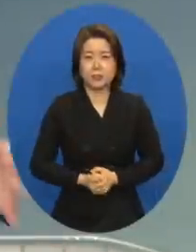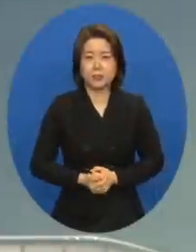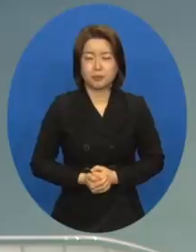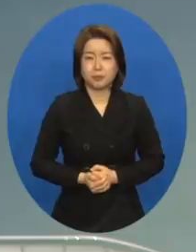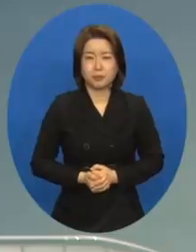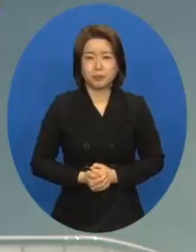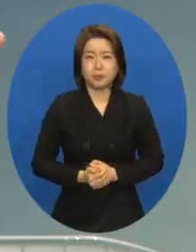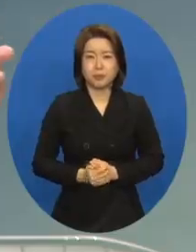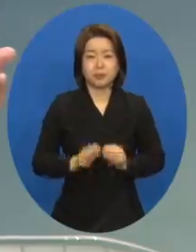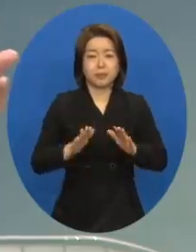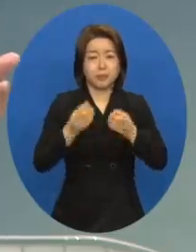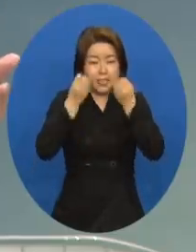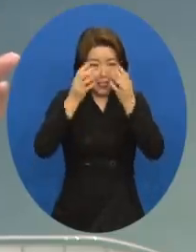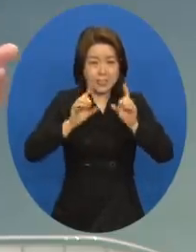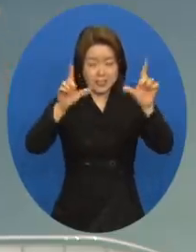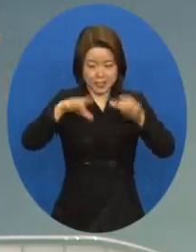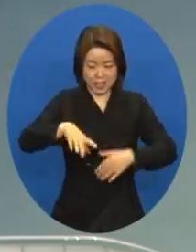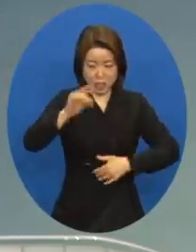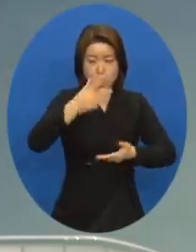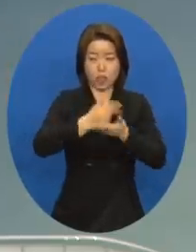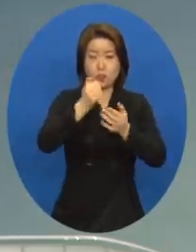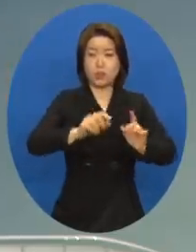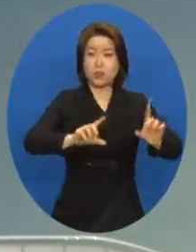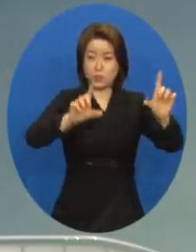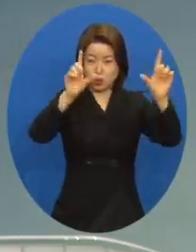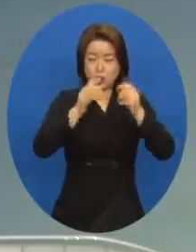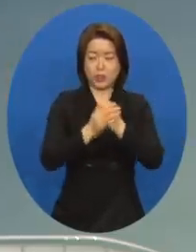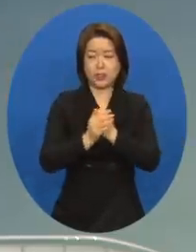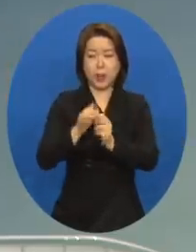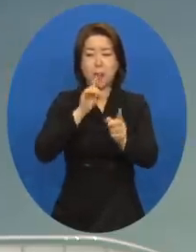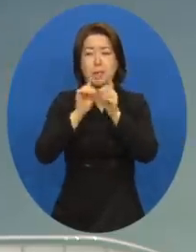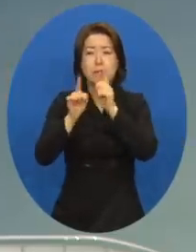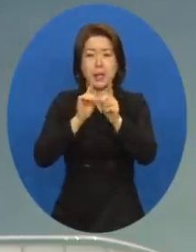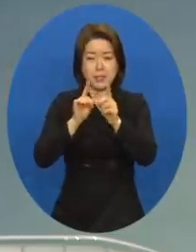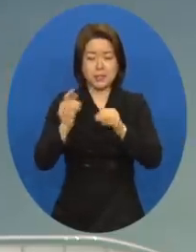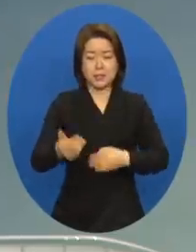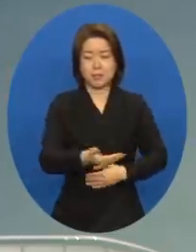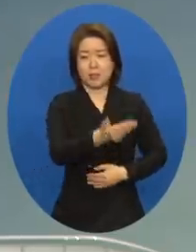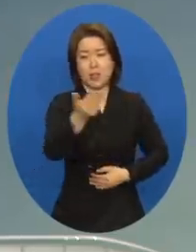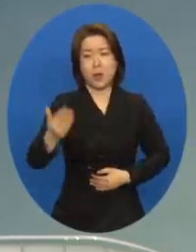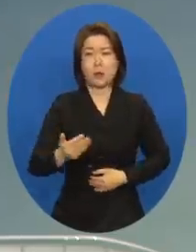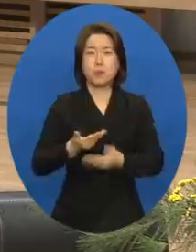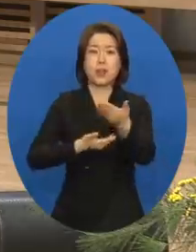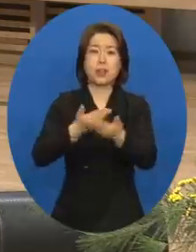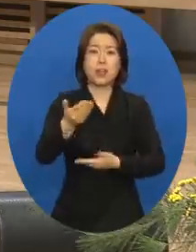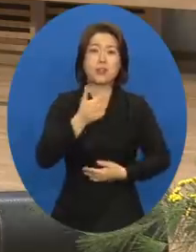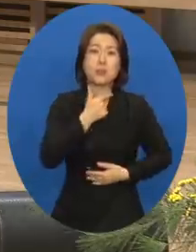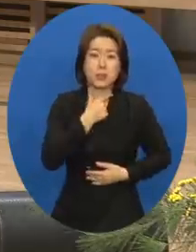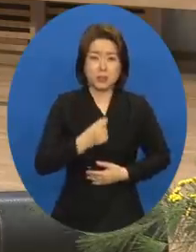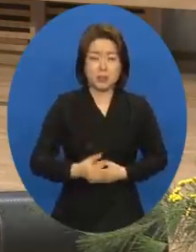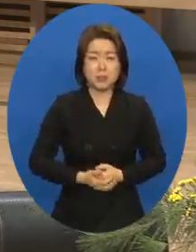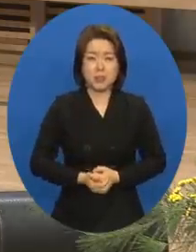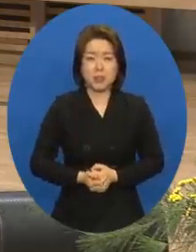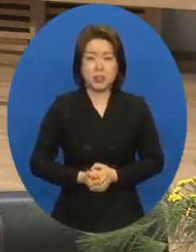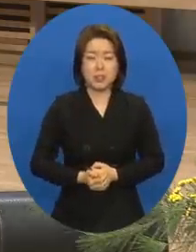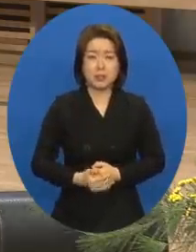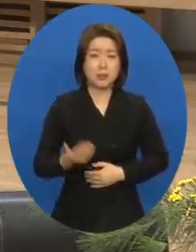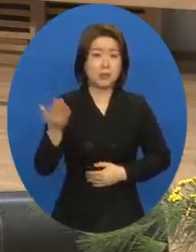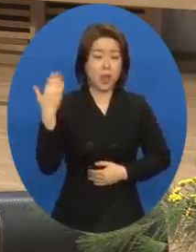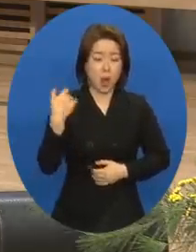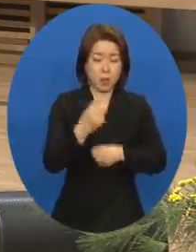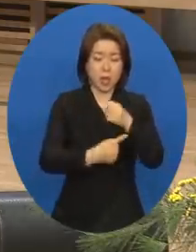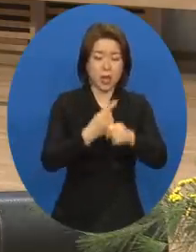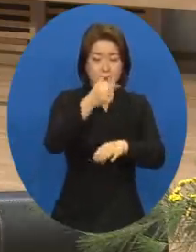자, 새해 첫 주일 말씀을 여러분들과 나누려고 합니다. 지난 송구영신 예배